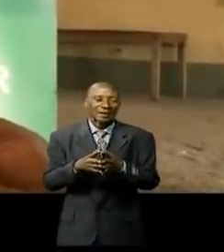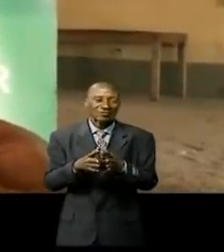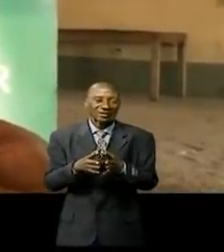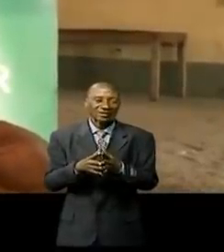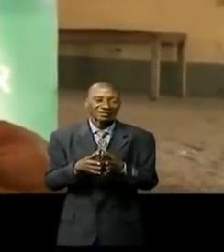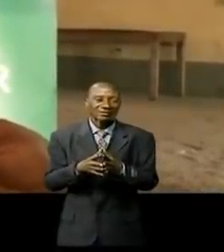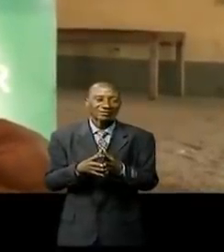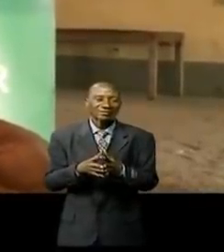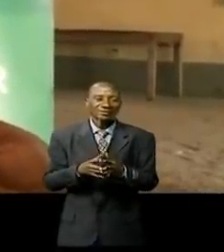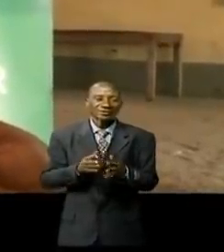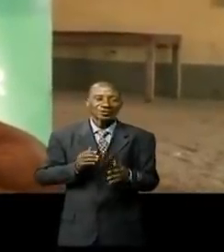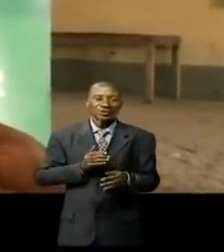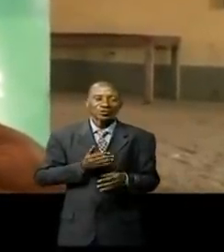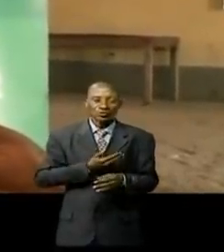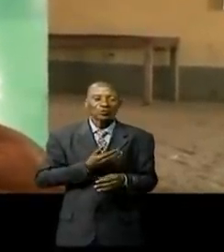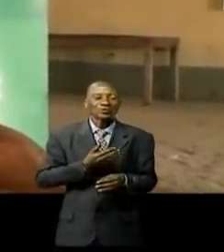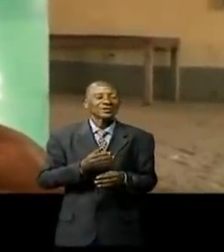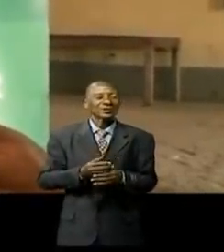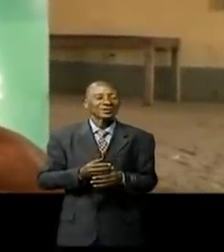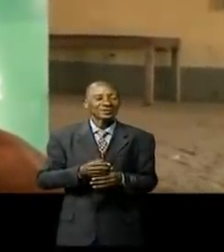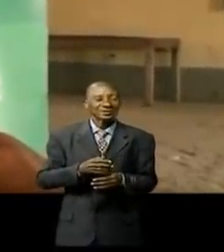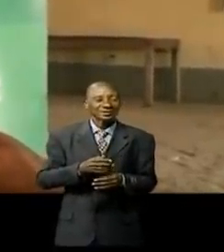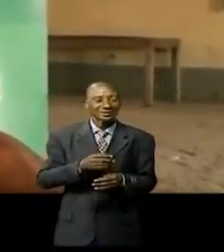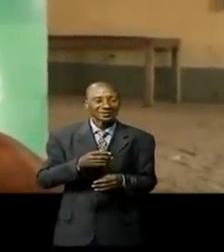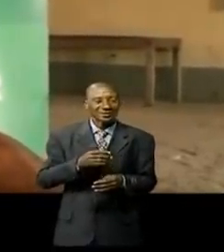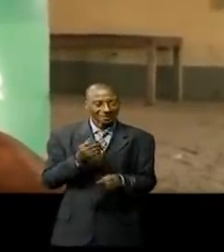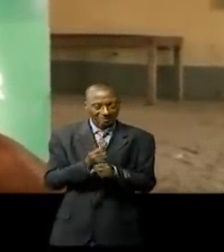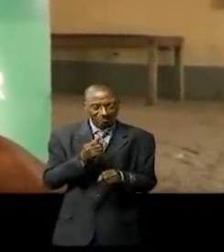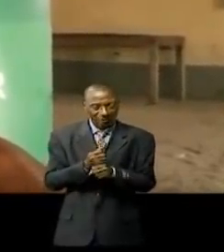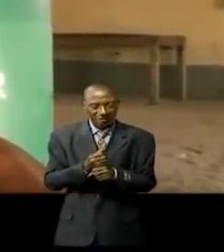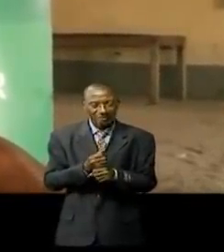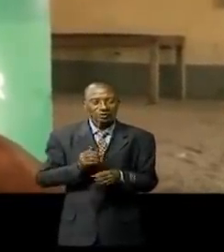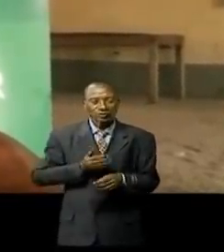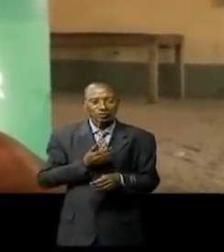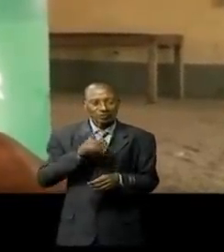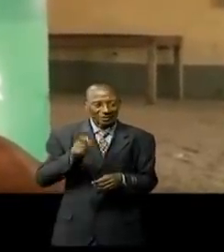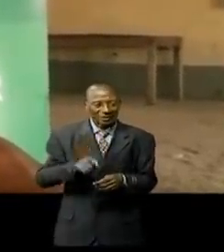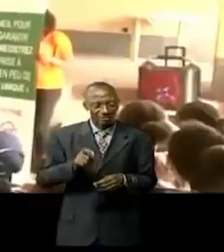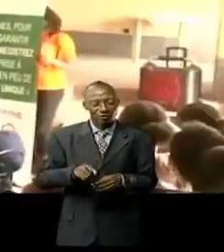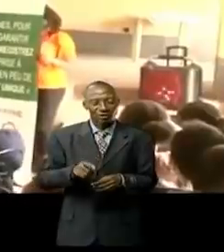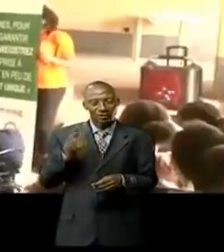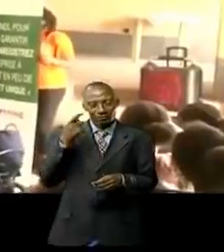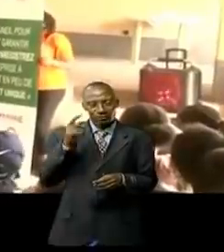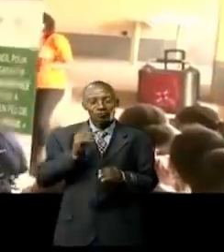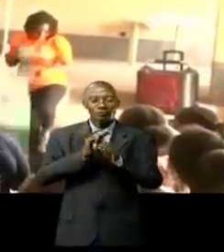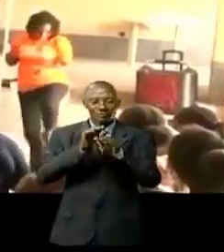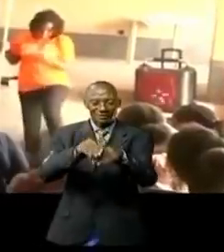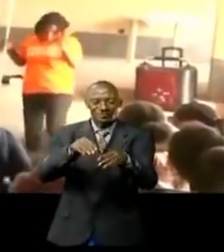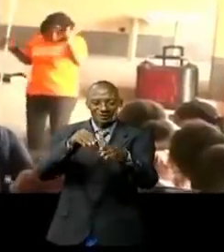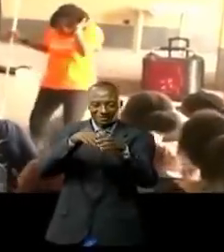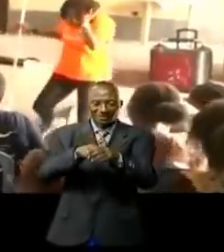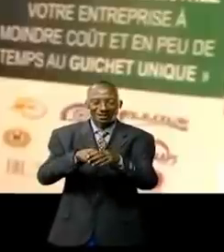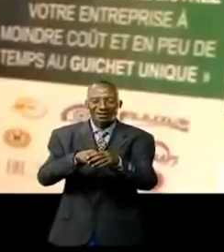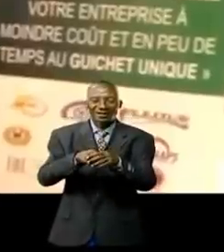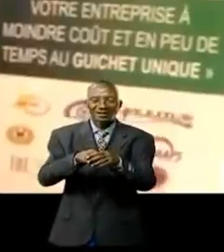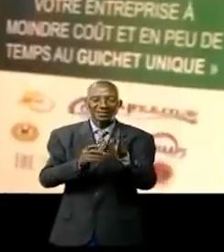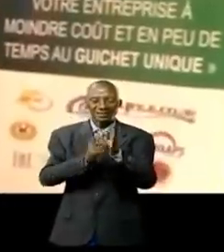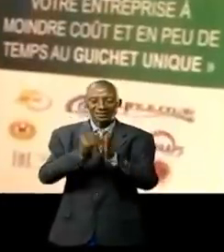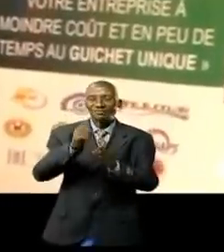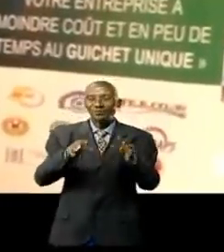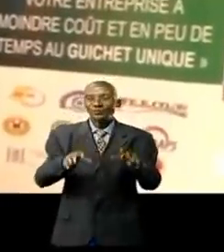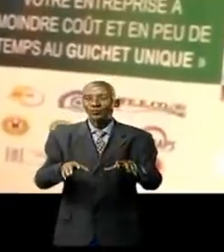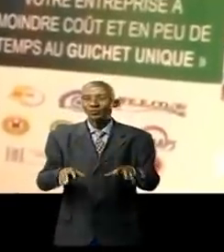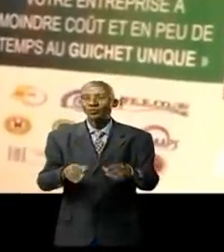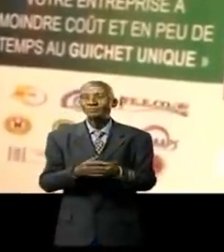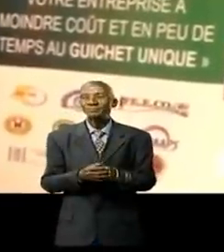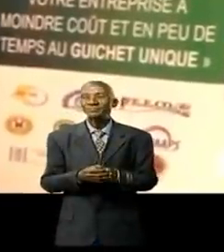montre qu'avec peu d'argent, vous pouvez avoir des documents juridiques au niveau du guichet unique. Ici, de noter que cette campagne de